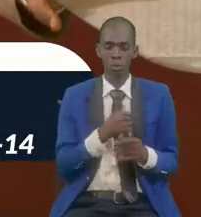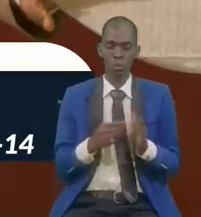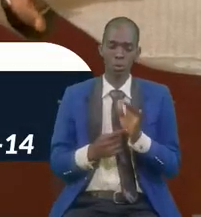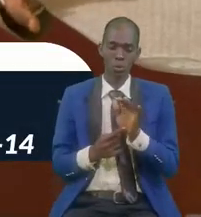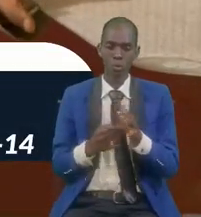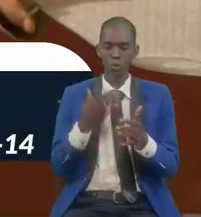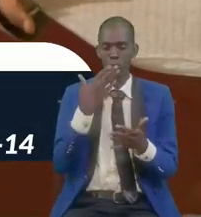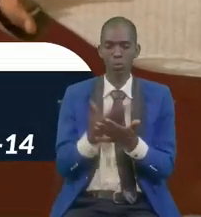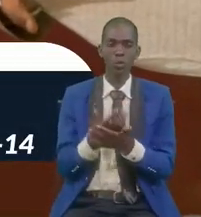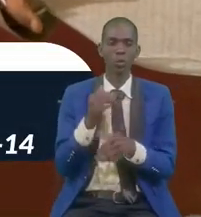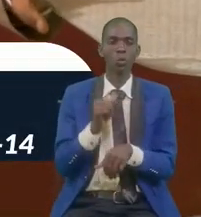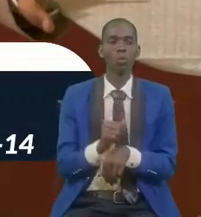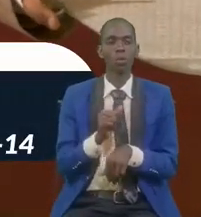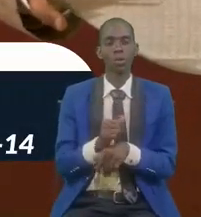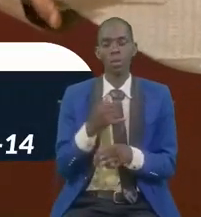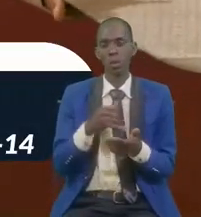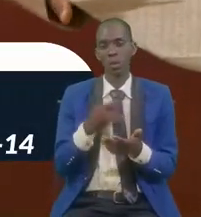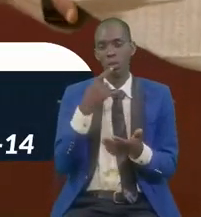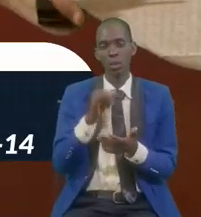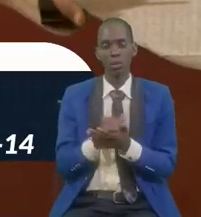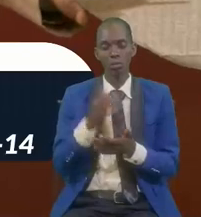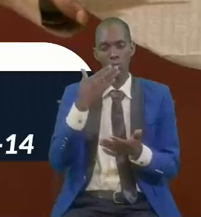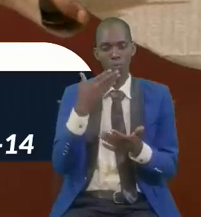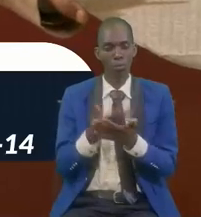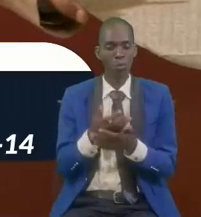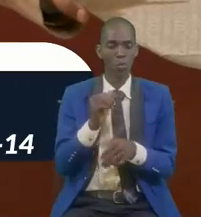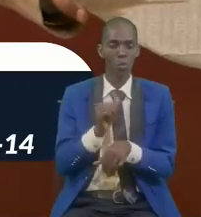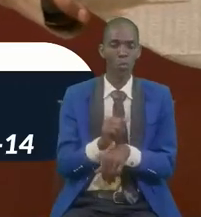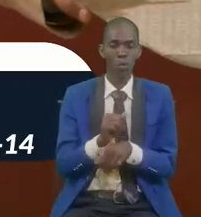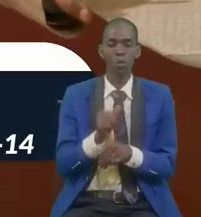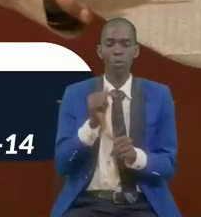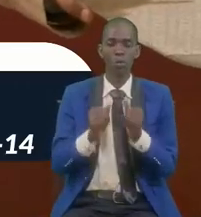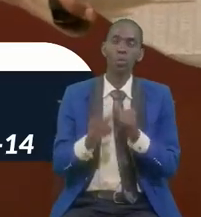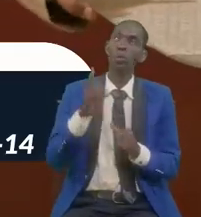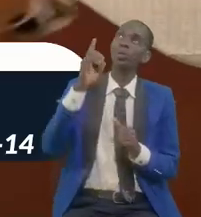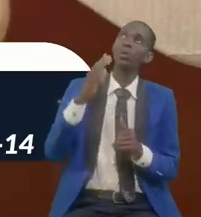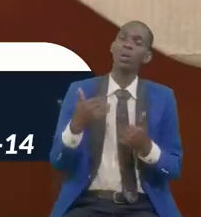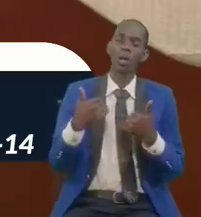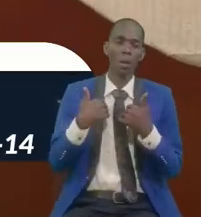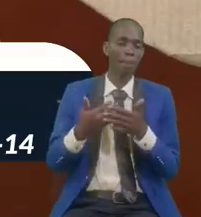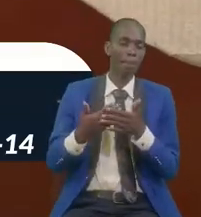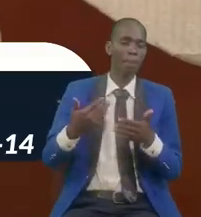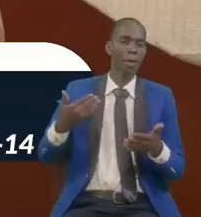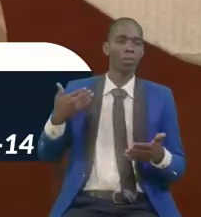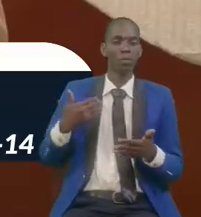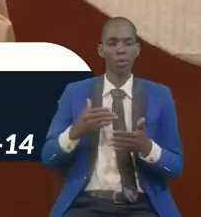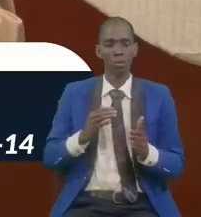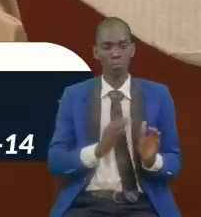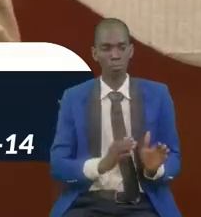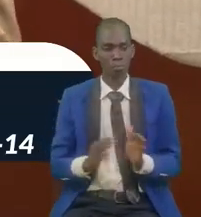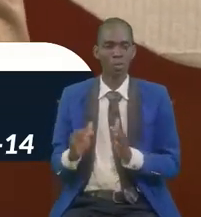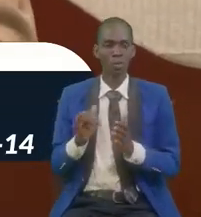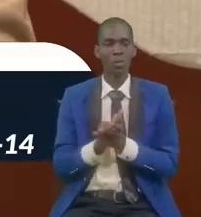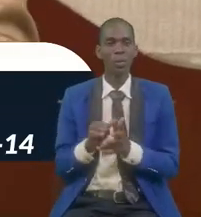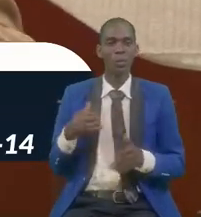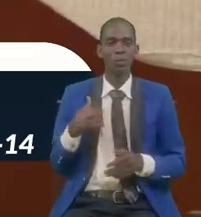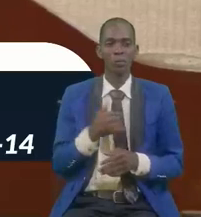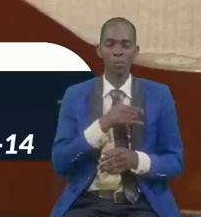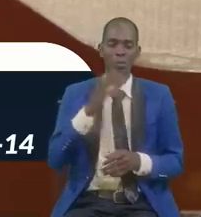bonnes œuvres que Dieu a préparées d'avance afin que nous